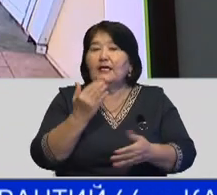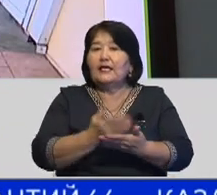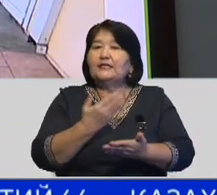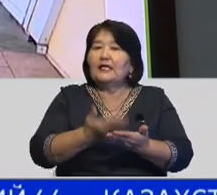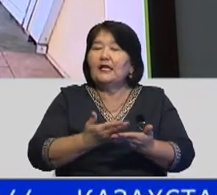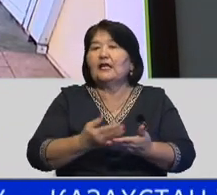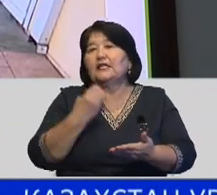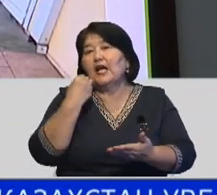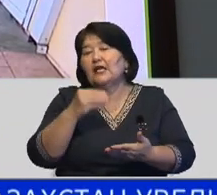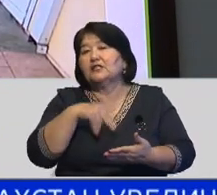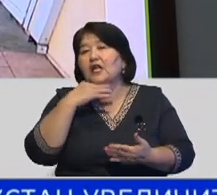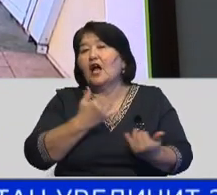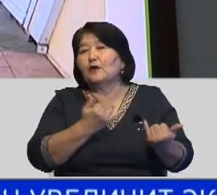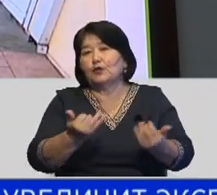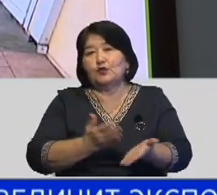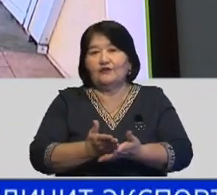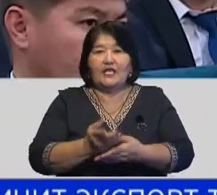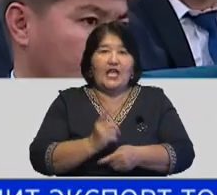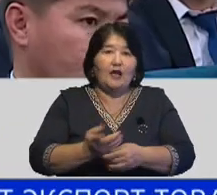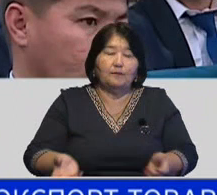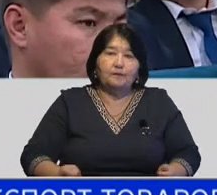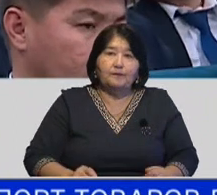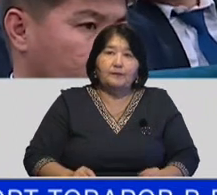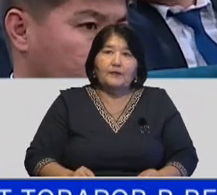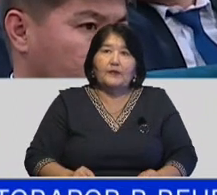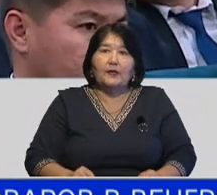нарекания и на качество обслуживания.